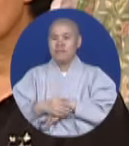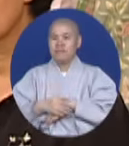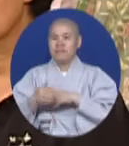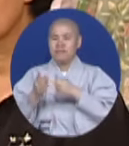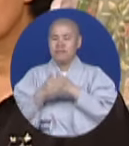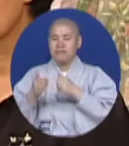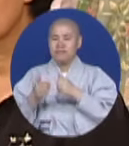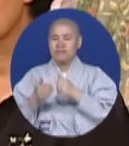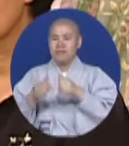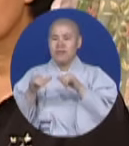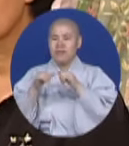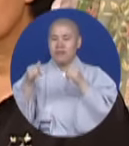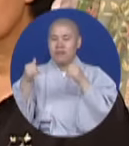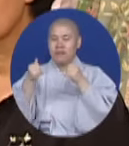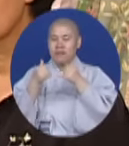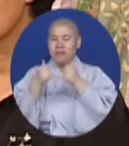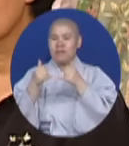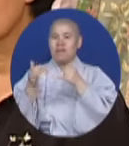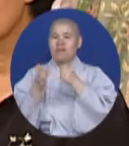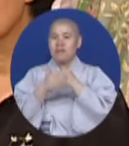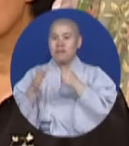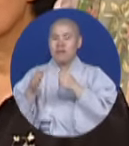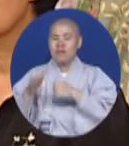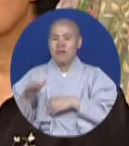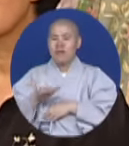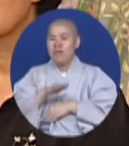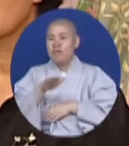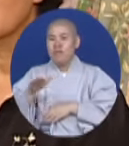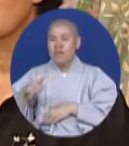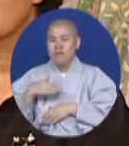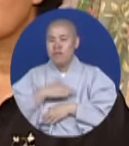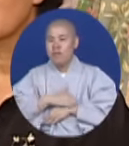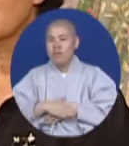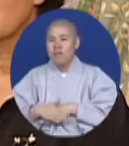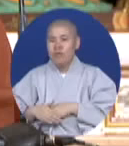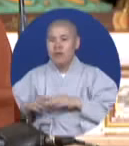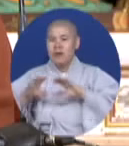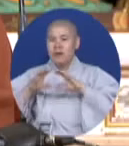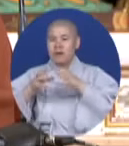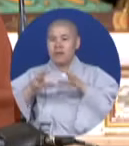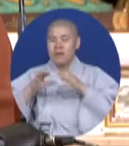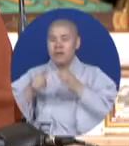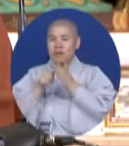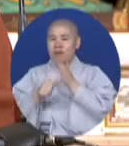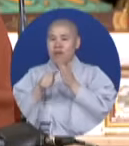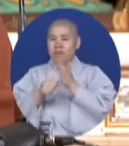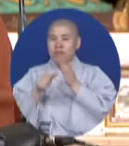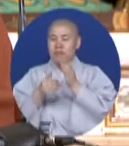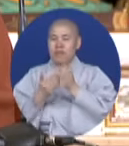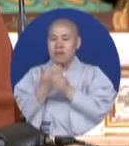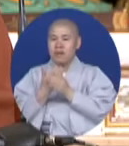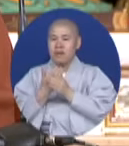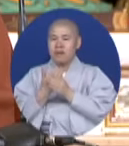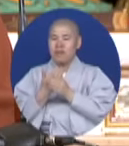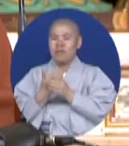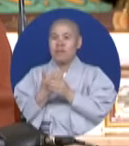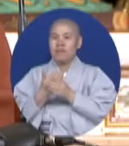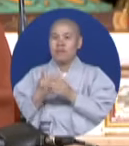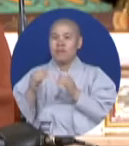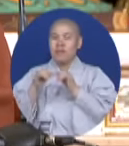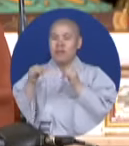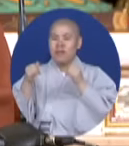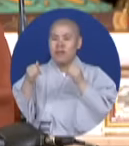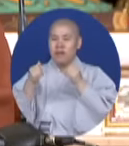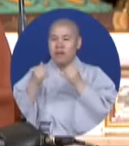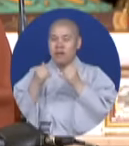그래서 인연고로 우리 몸과 우주만물이 생기고, 인연고로 우리 몸과 우주만물이